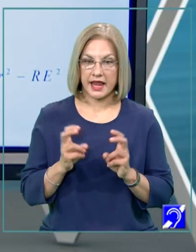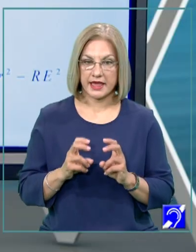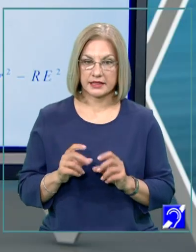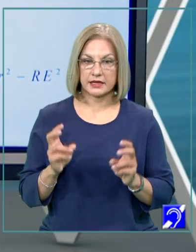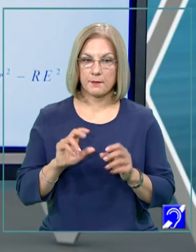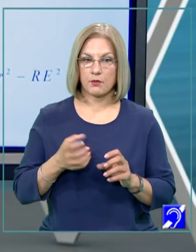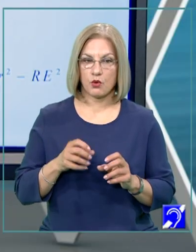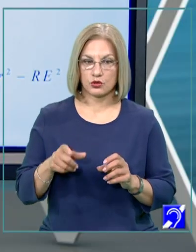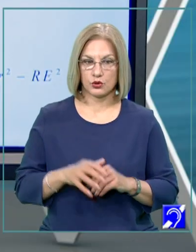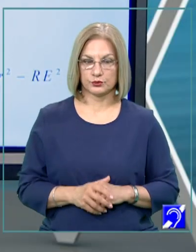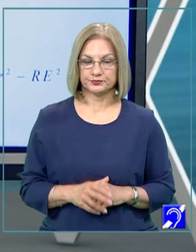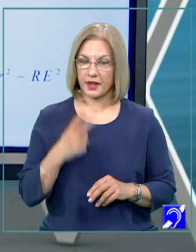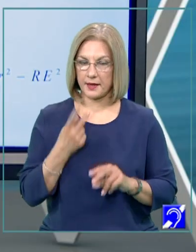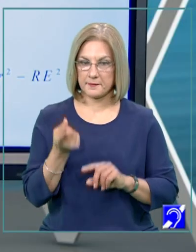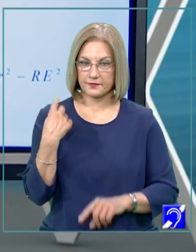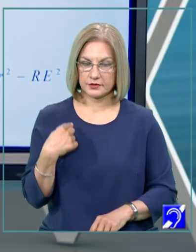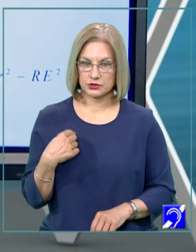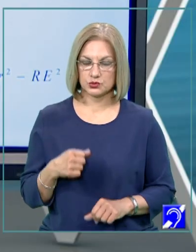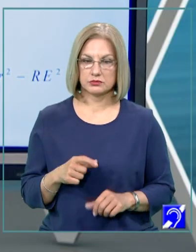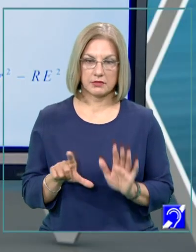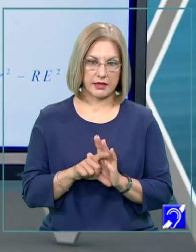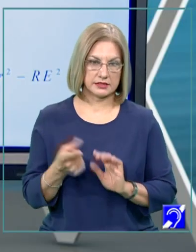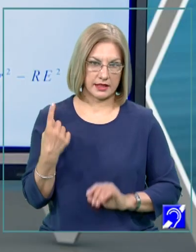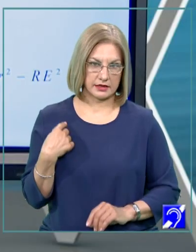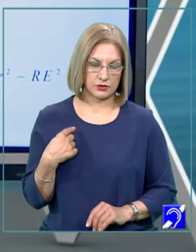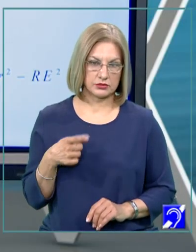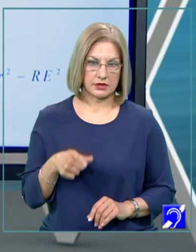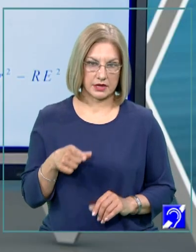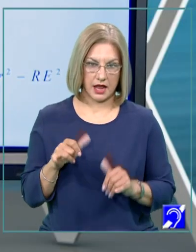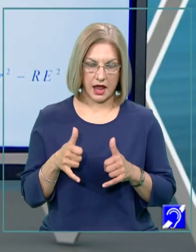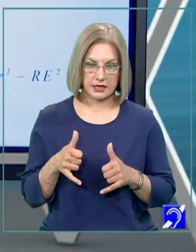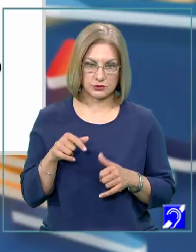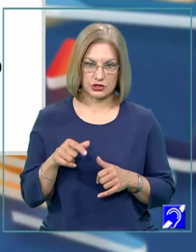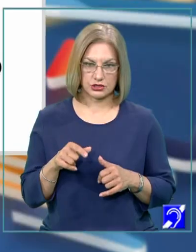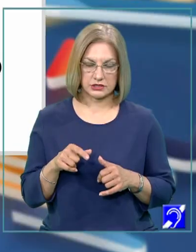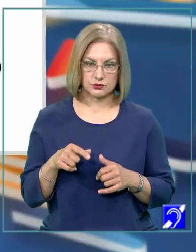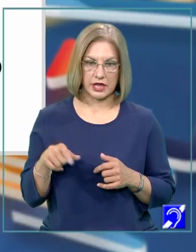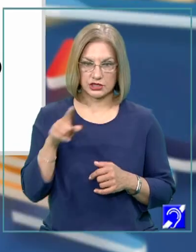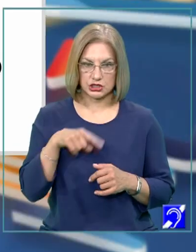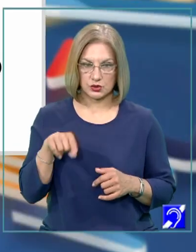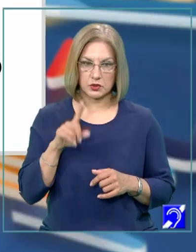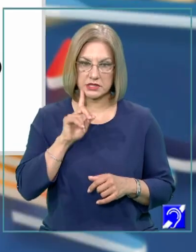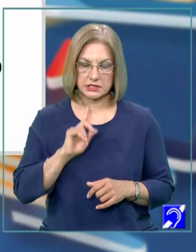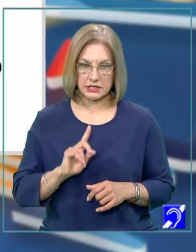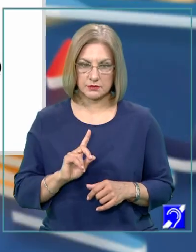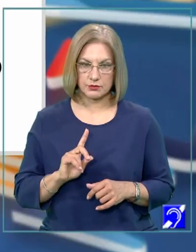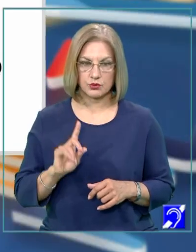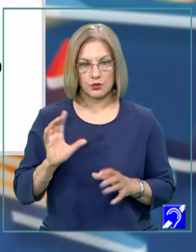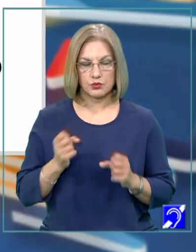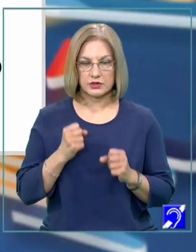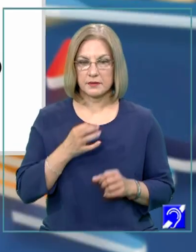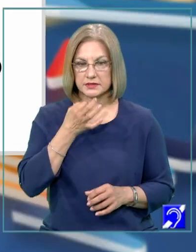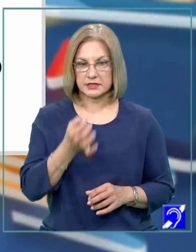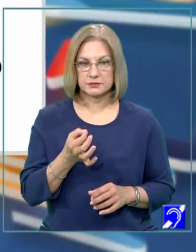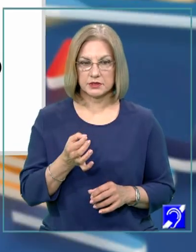am văzut în lecția trecută că în cazul acestui circuit simplu putem să exprimăm